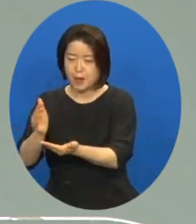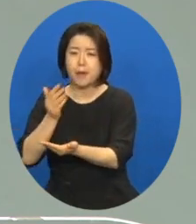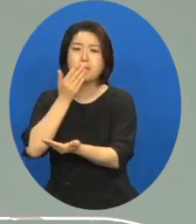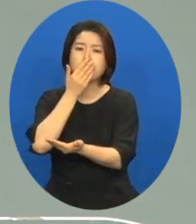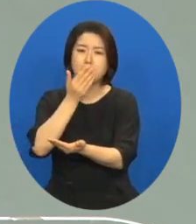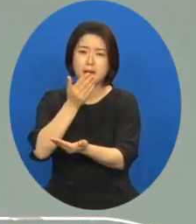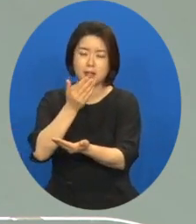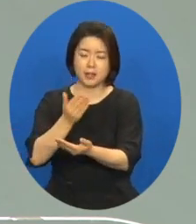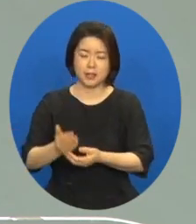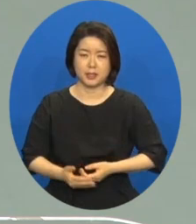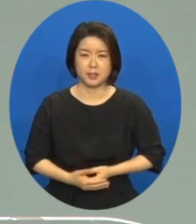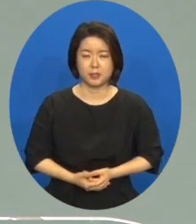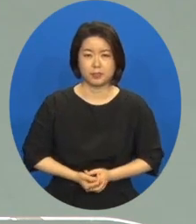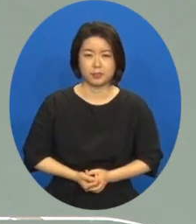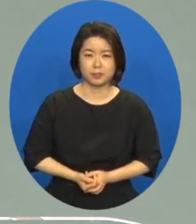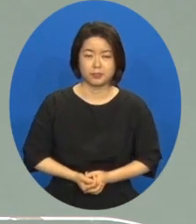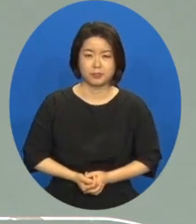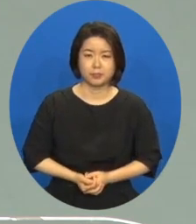갈림길에 서게 되는 거죠.